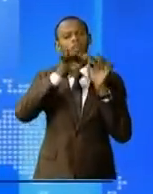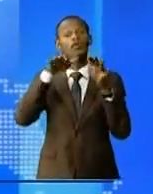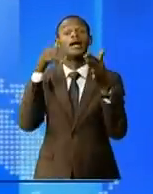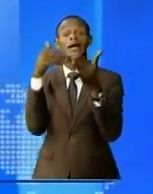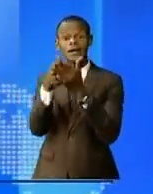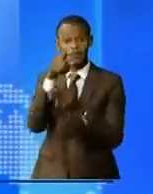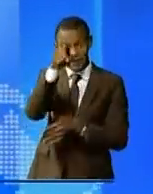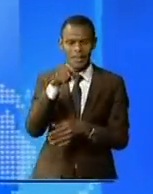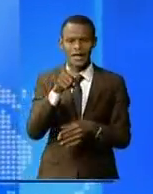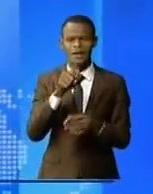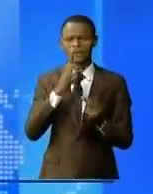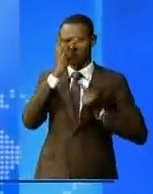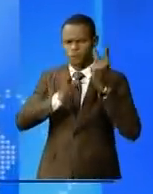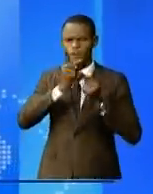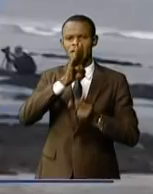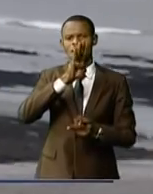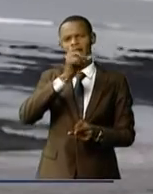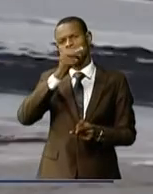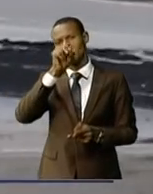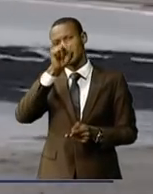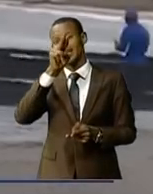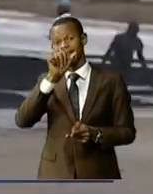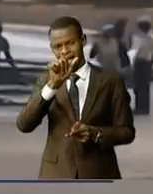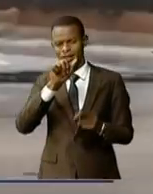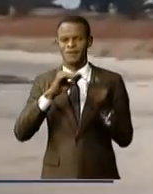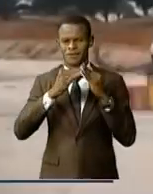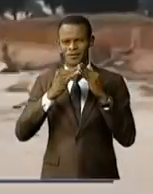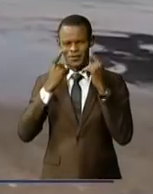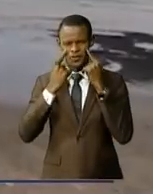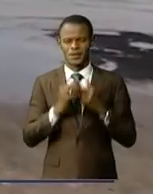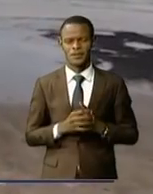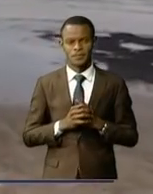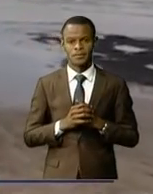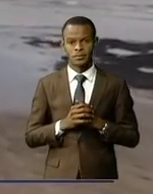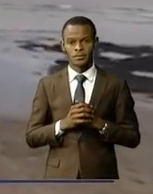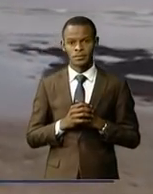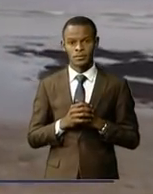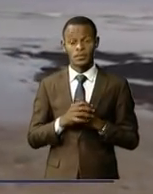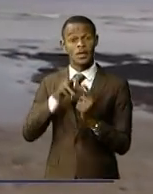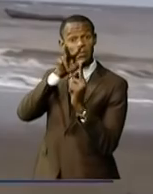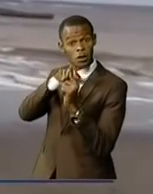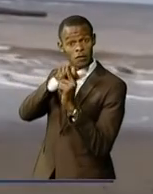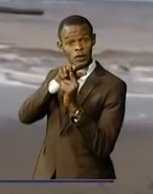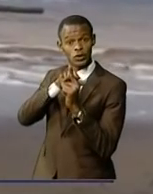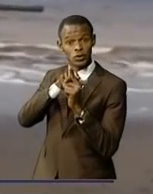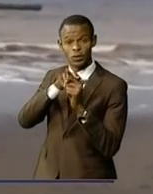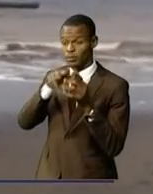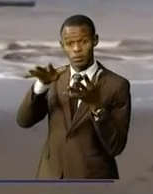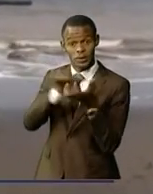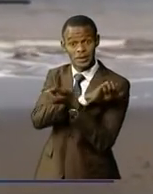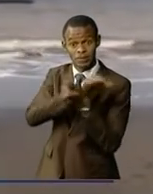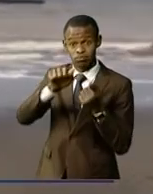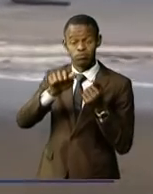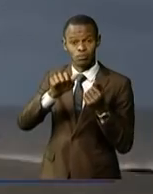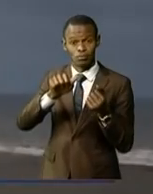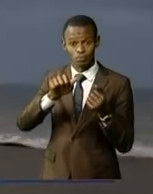consoeur Mamita Bangoulou était de la partie. La prévention des catastrophes en mer constitue une préoccupation majeure des